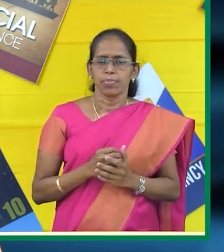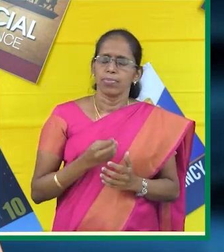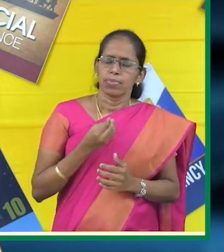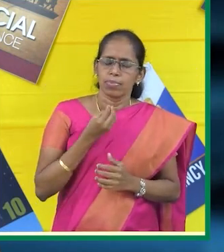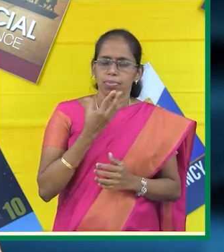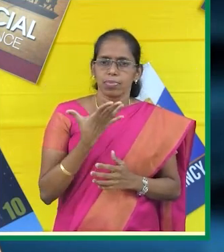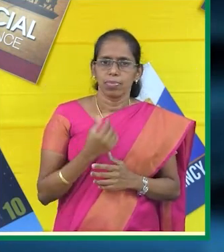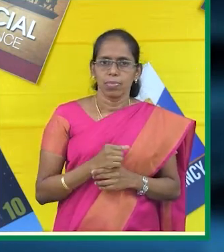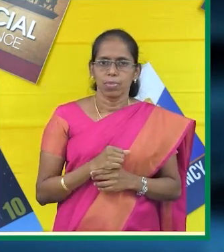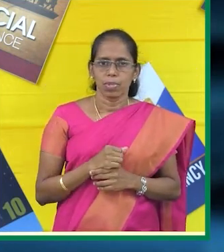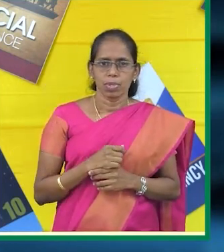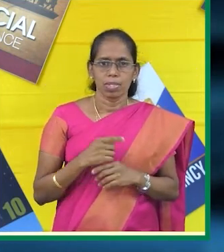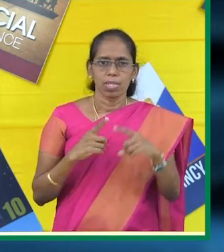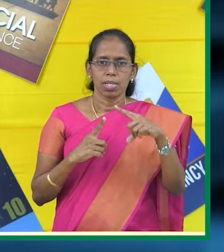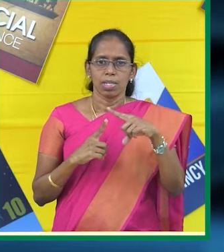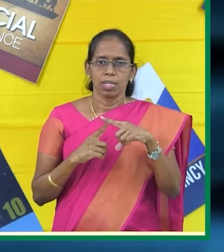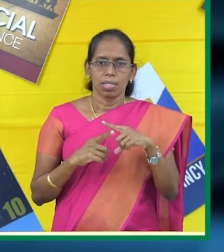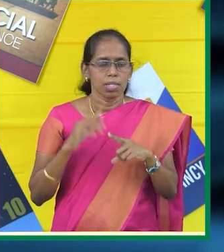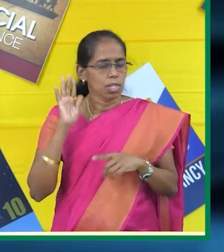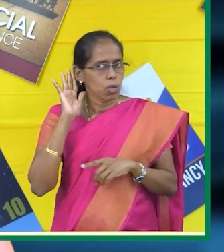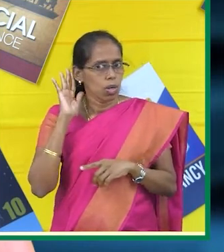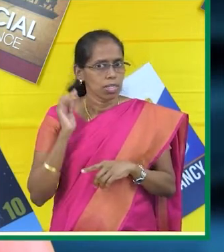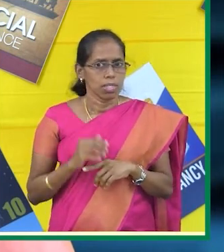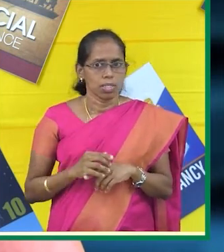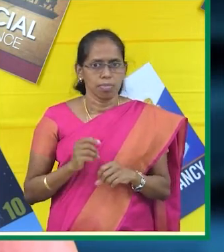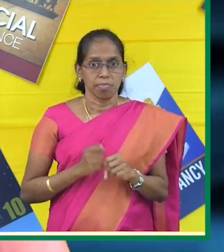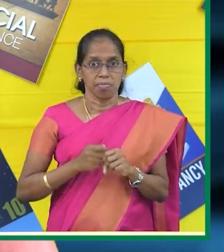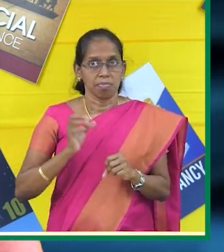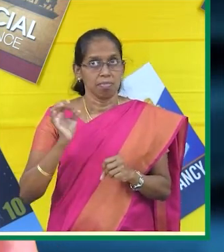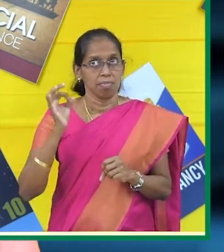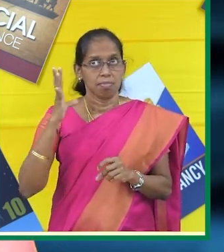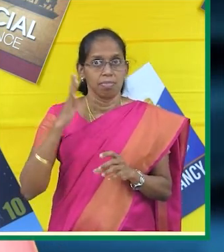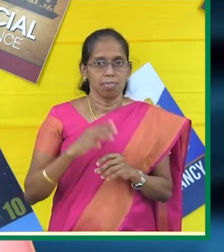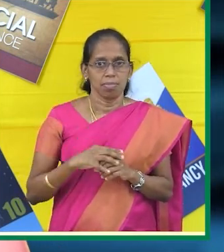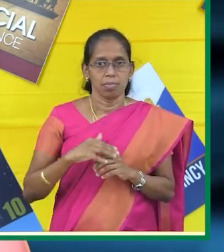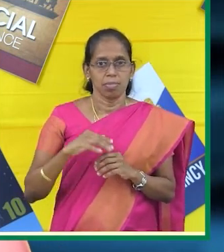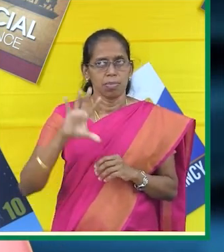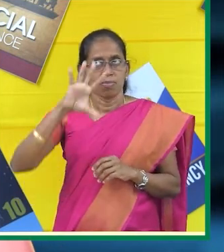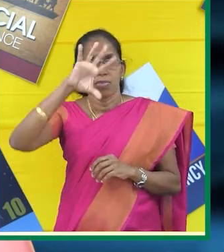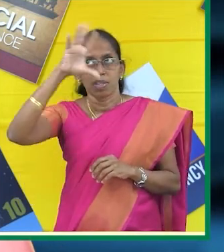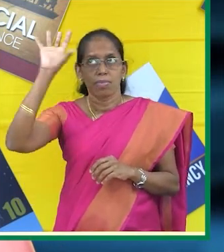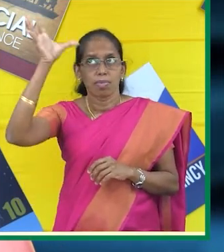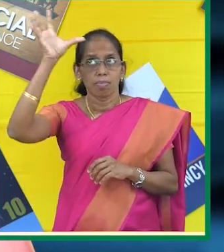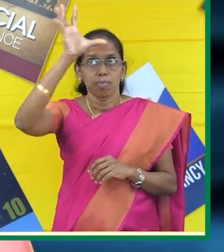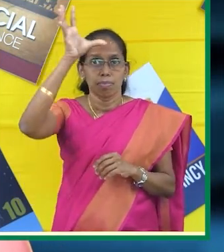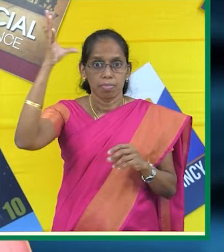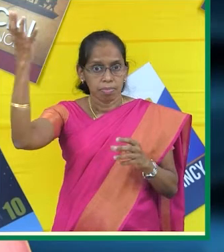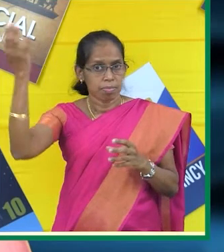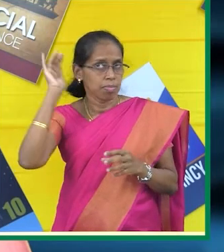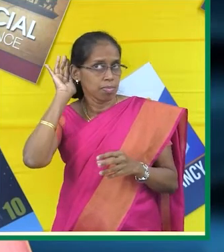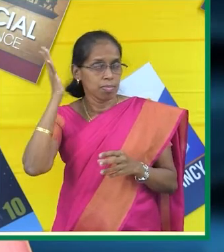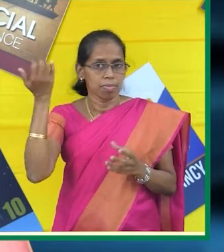எளிமையாக இந்த தொலைநுட்பம் அல்லது தொழில்நுட்பம் என்பது பல்வேறு கிரகங்களிலிருந்து இவர்களுக்கு செய்தி